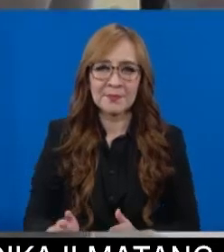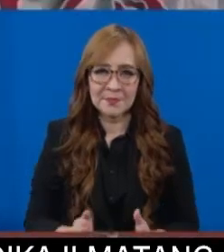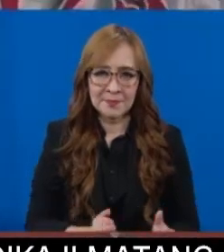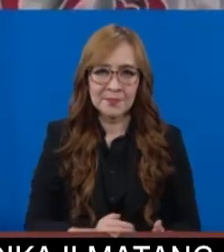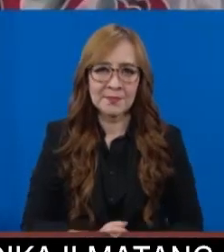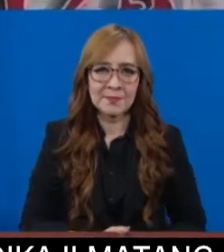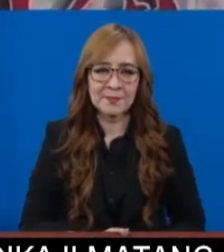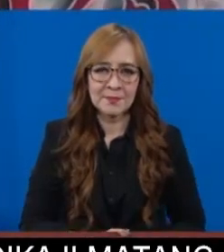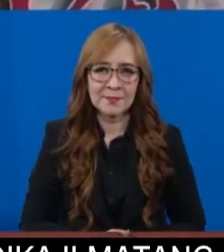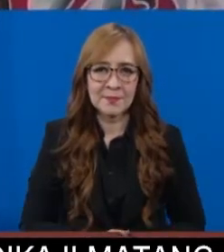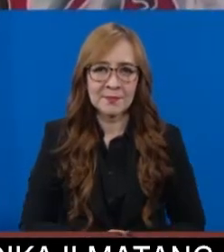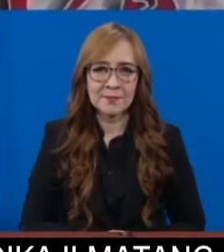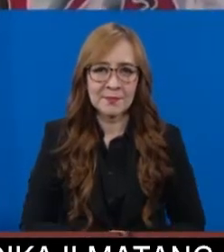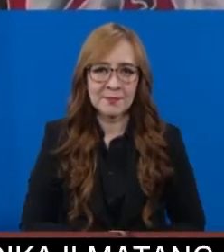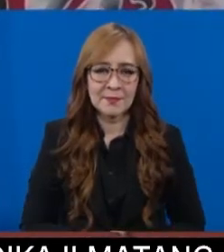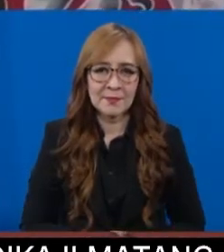CNN Indonesia